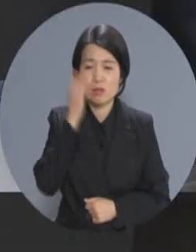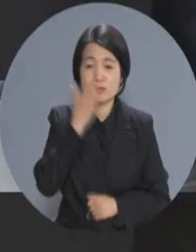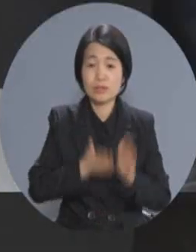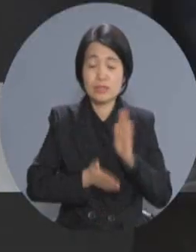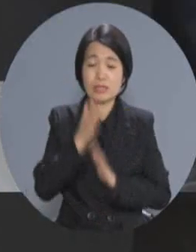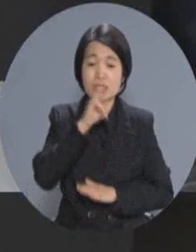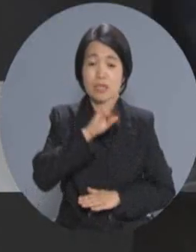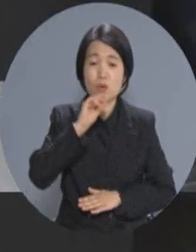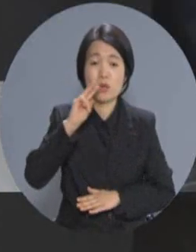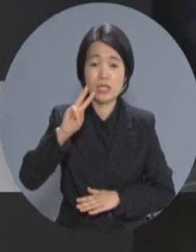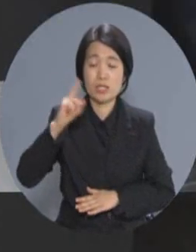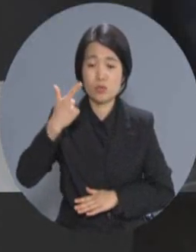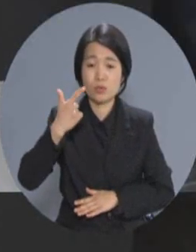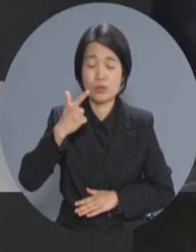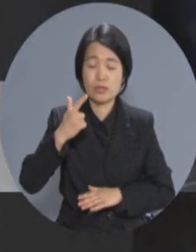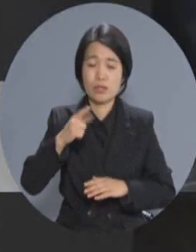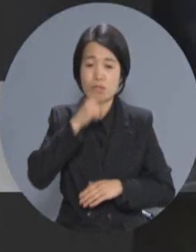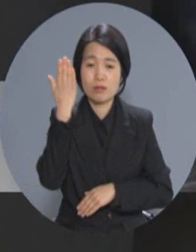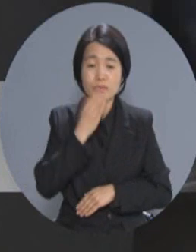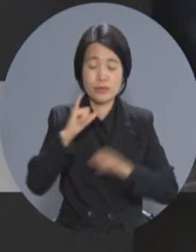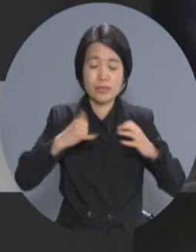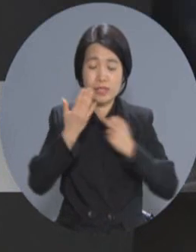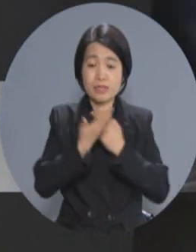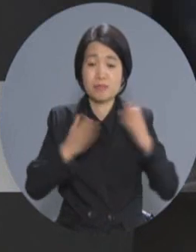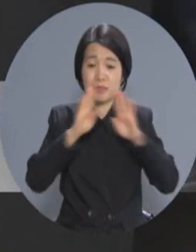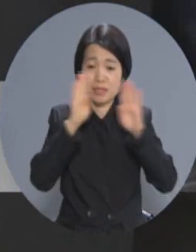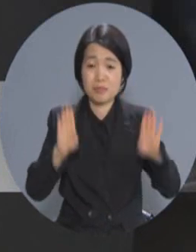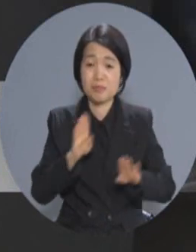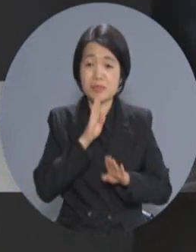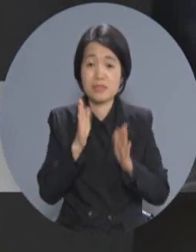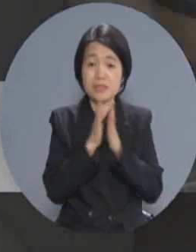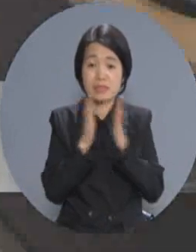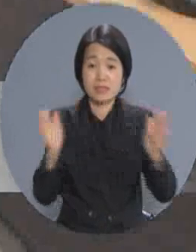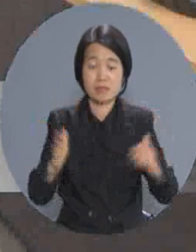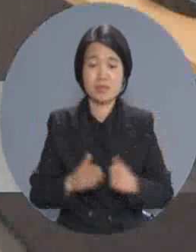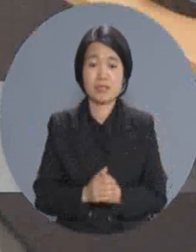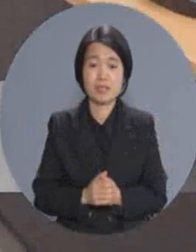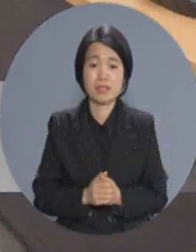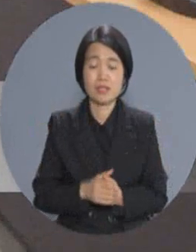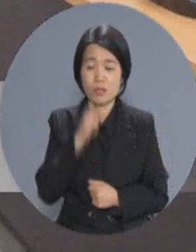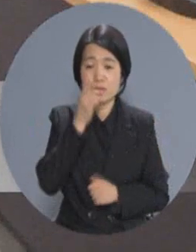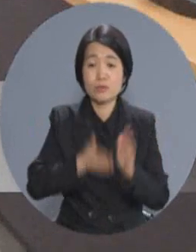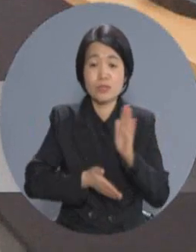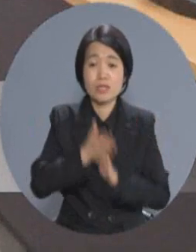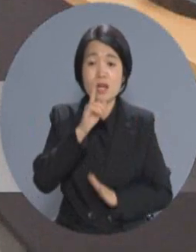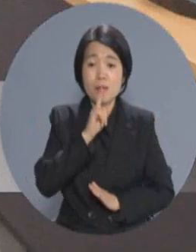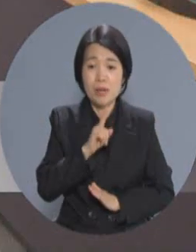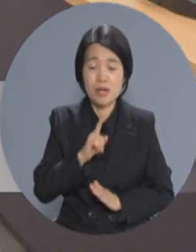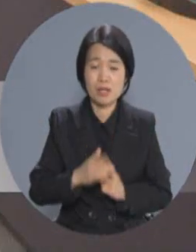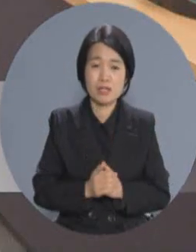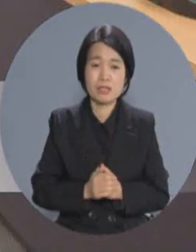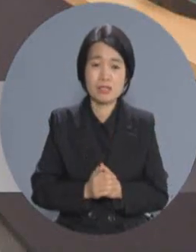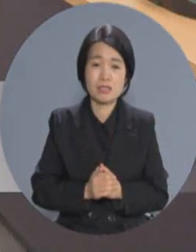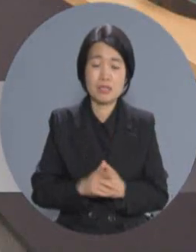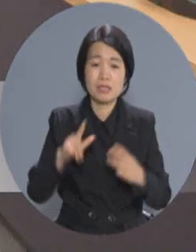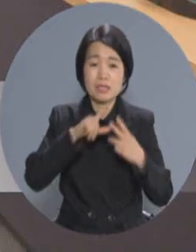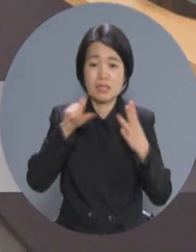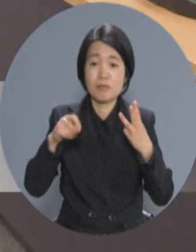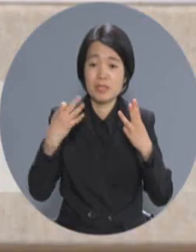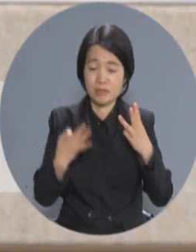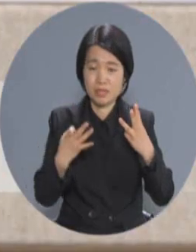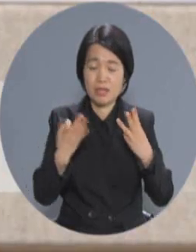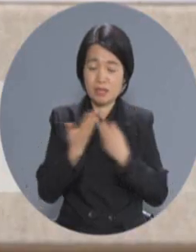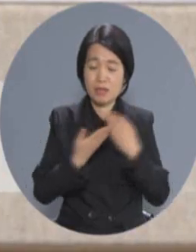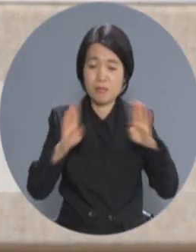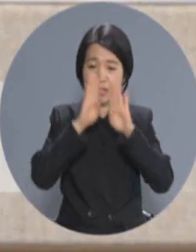6시가 2016 여수색의 섬 박람회 준비에 본격적으로 나섰습니다 여수시에 따르면 지난 14일 여수색의